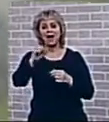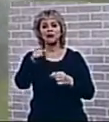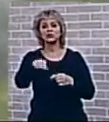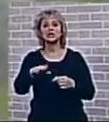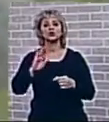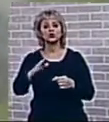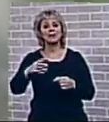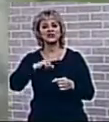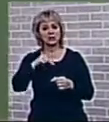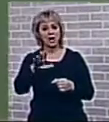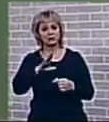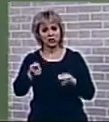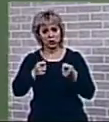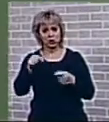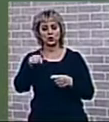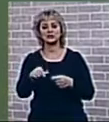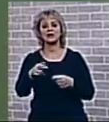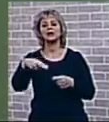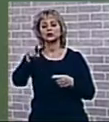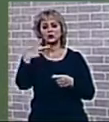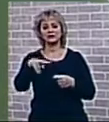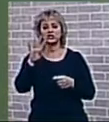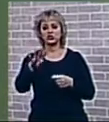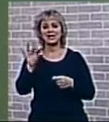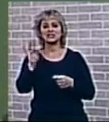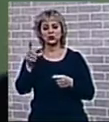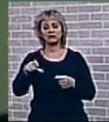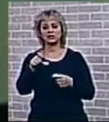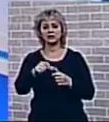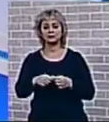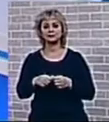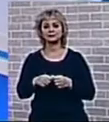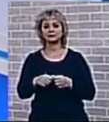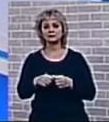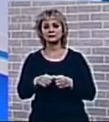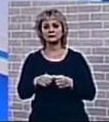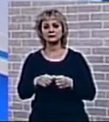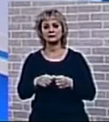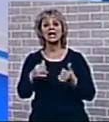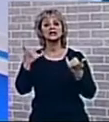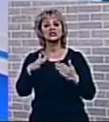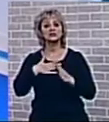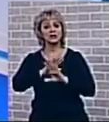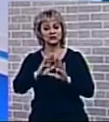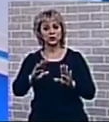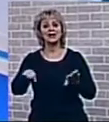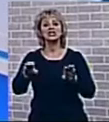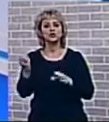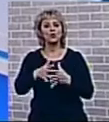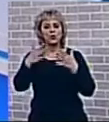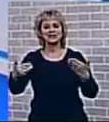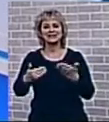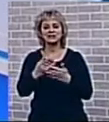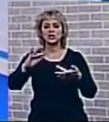что стоит быть предельно осторожным. Юлия Карасюк, Дон-24, Ростов-на-Дону. На сегодня у меня все. Еще